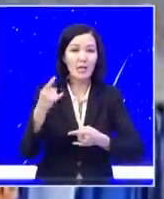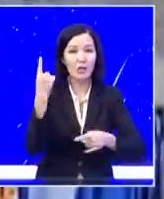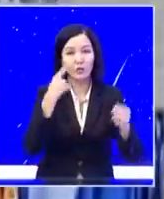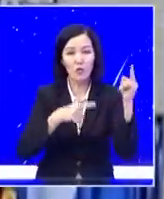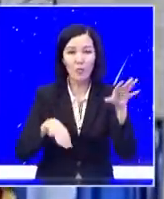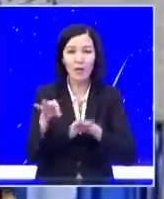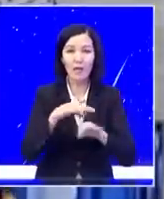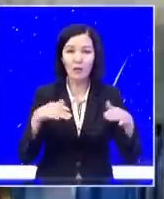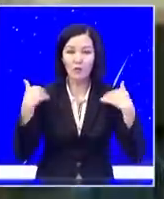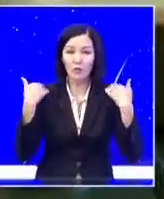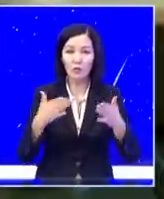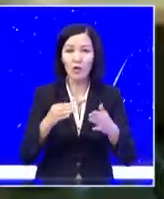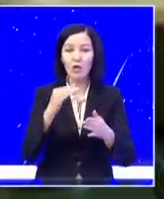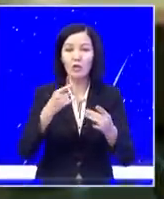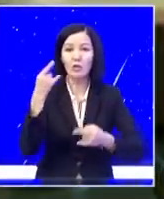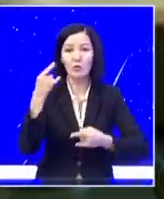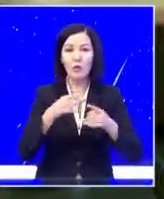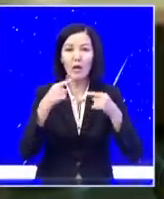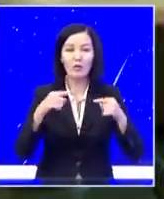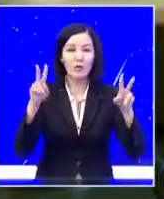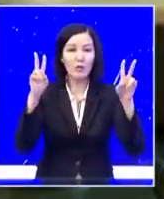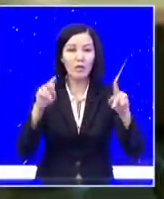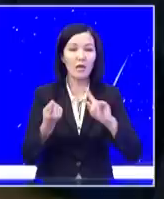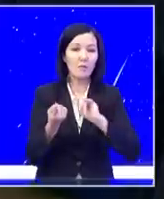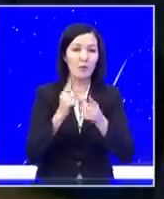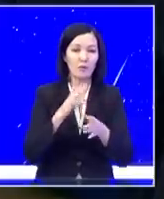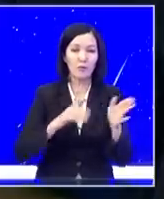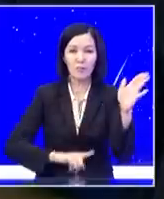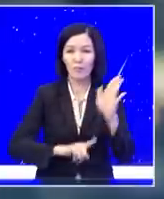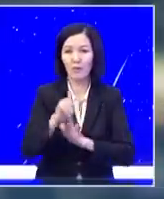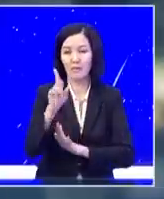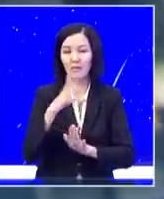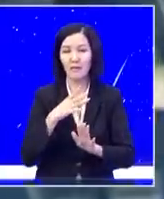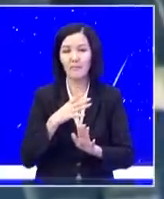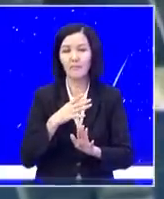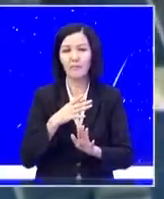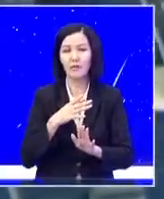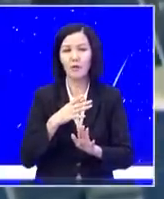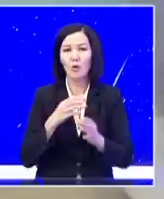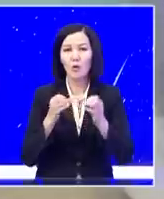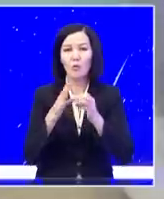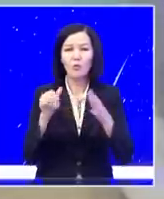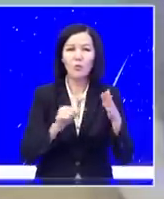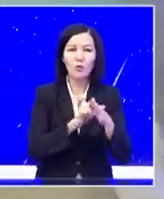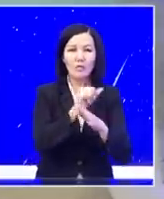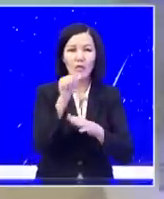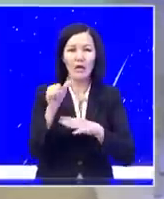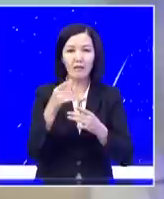шығарды. Сөйтіп, Жетісудың эфирі түрленіп шыға келді. Ол уақытта эфир 14 сағат болатын.